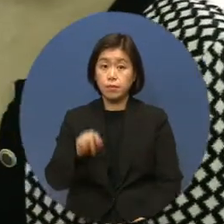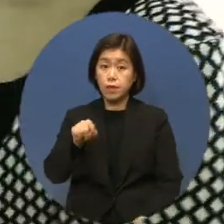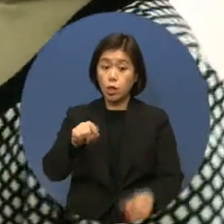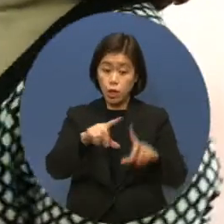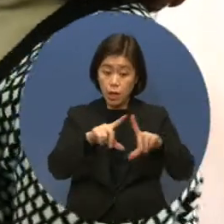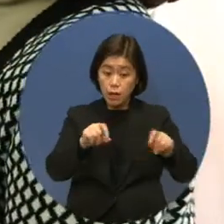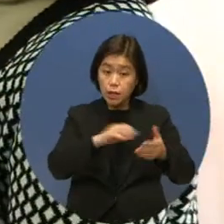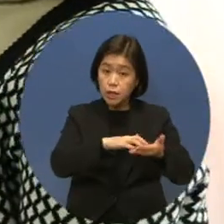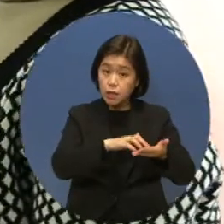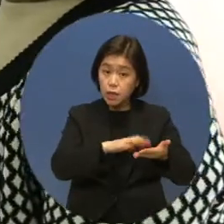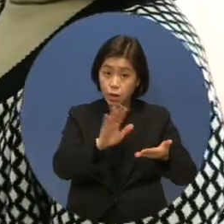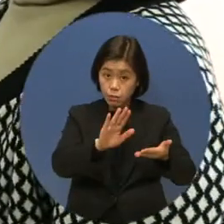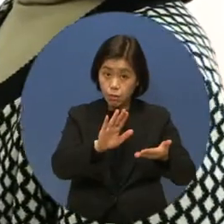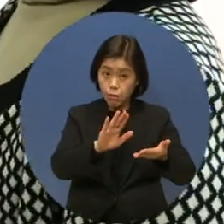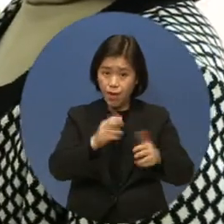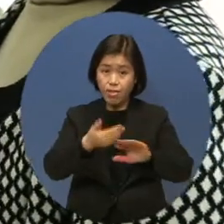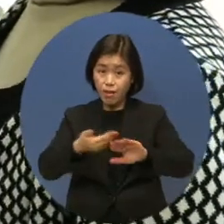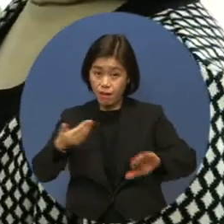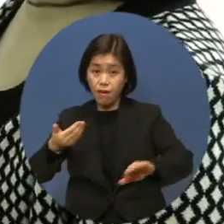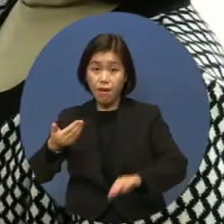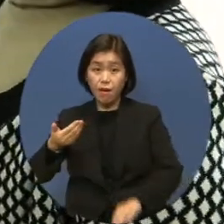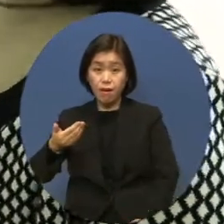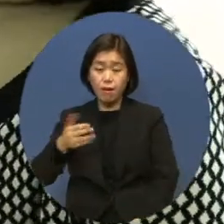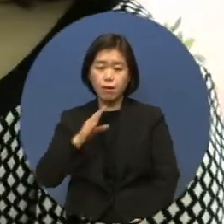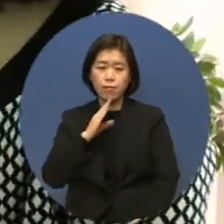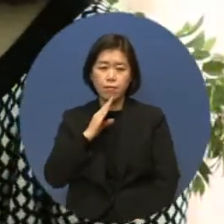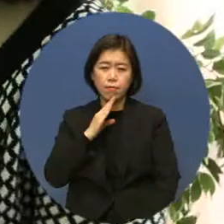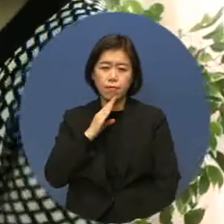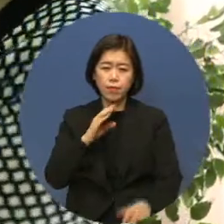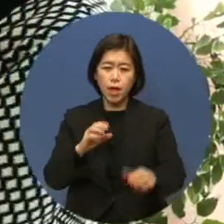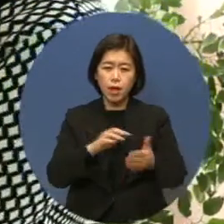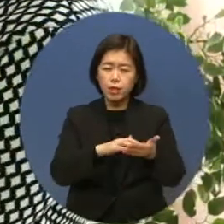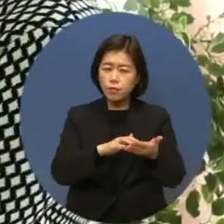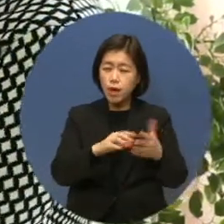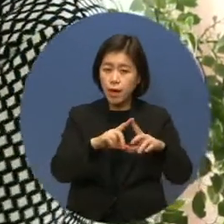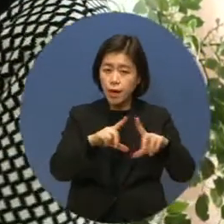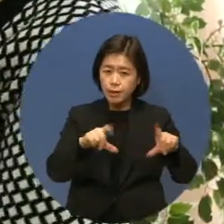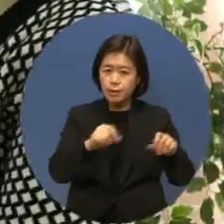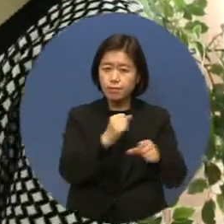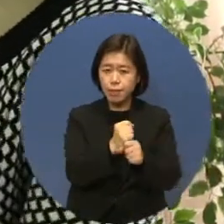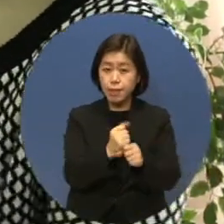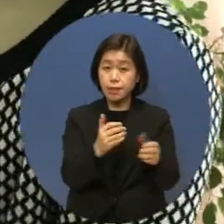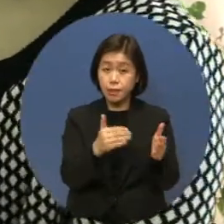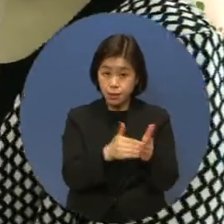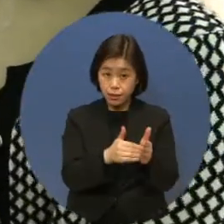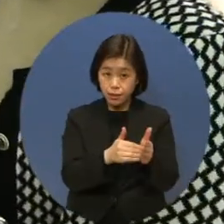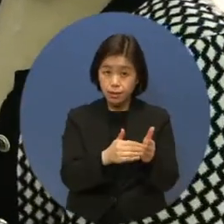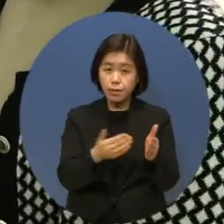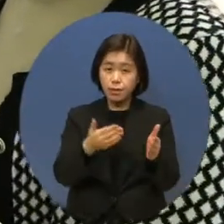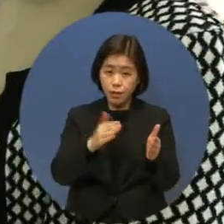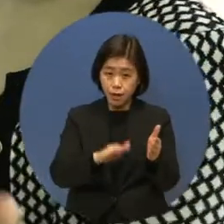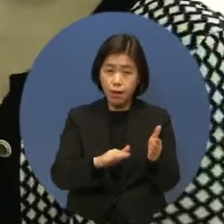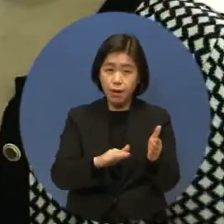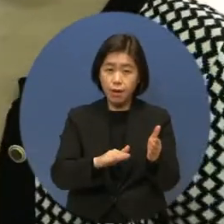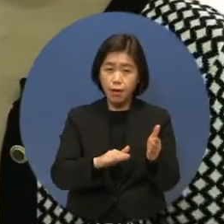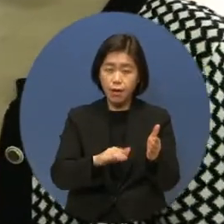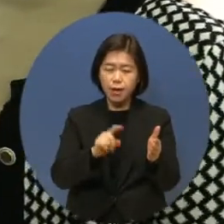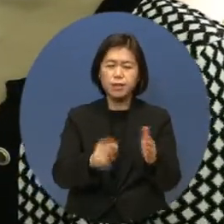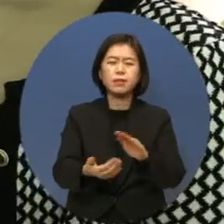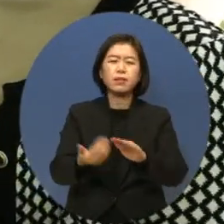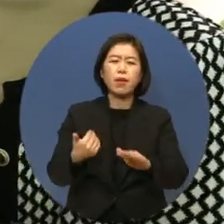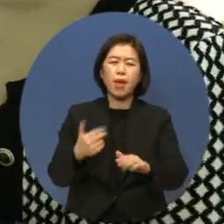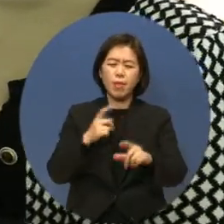이런 걸 아예 다른 아이템인가 봐요? 아, 점자 카드가 나왔는데 이제 그 점자 카드 그 전